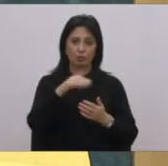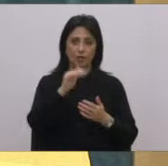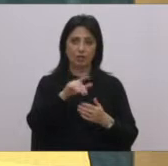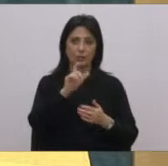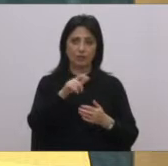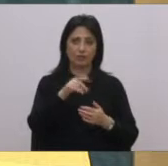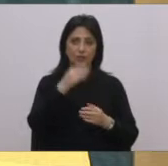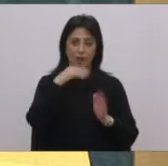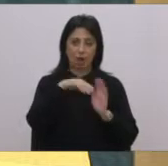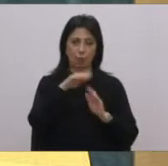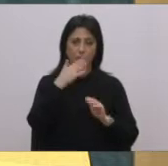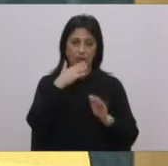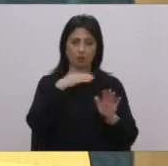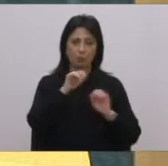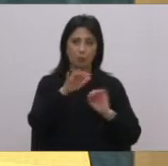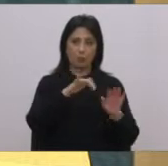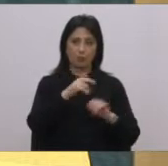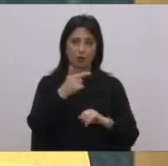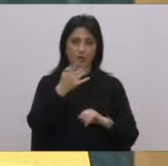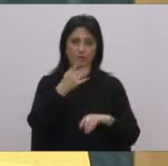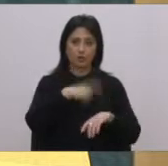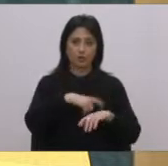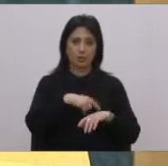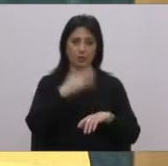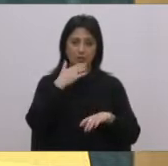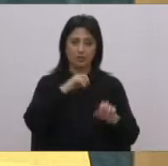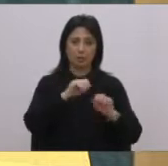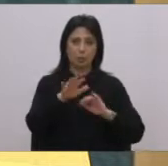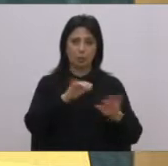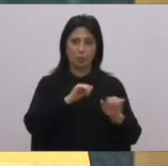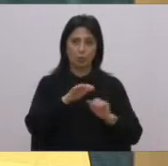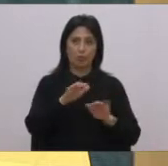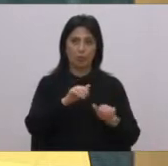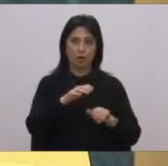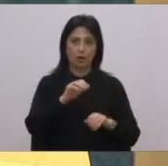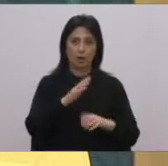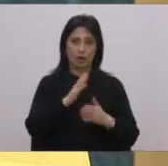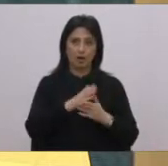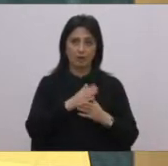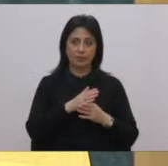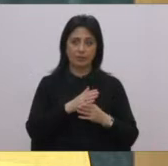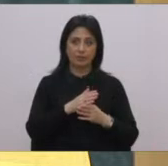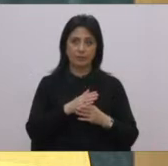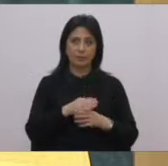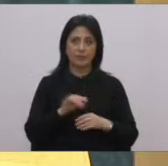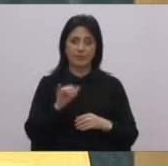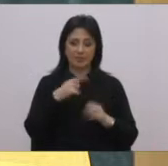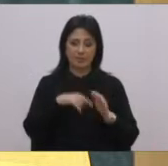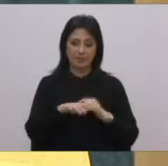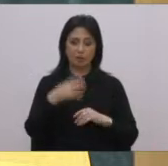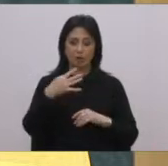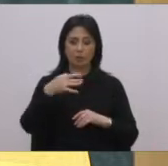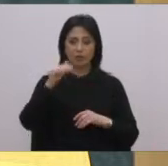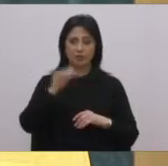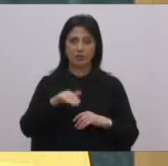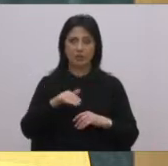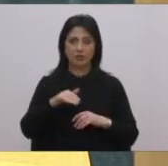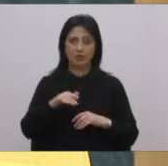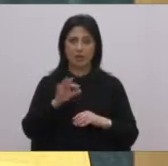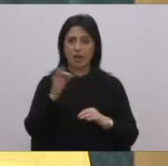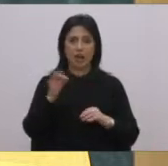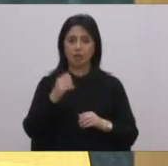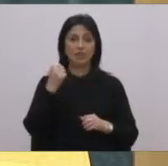ადამიანს გაუმჯობესდა წყალმომარაგება, 24 საათიანი წყალმომარაგება აქვთ, საიდანაც 40,000 არასდროს